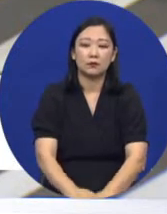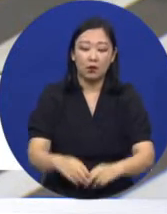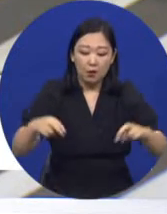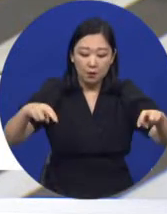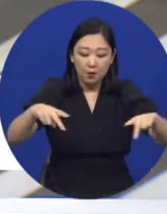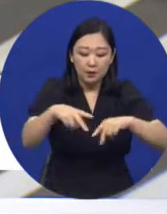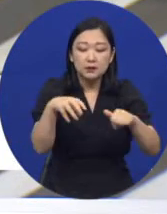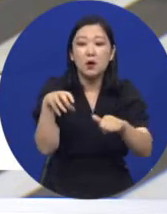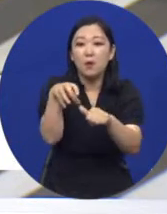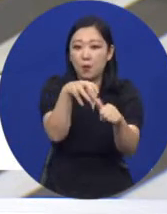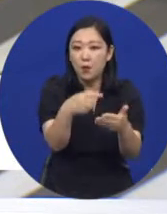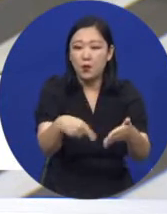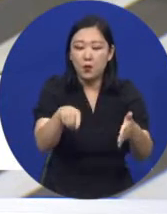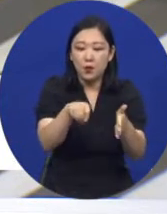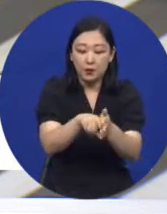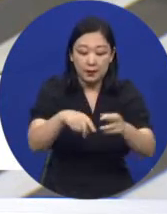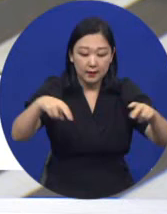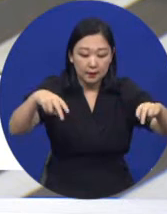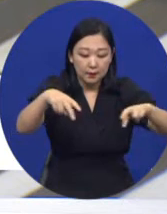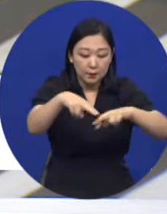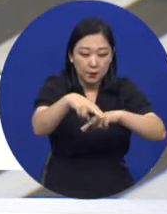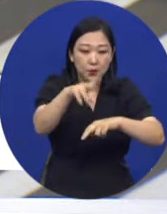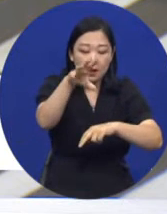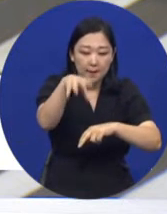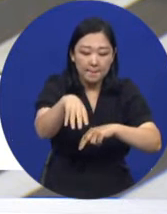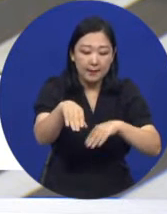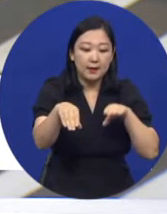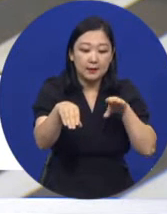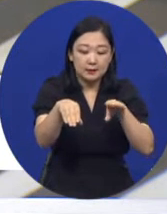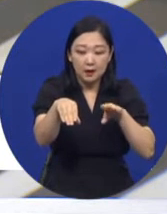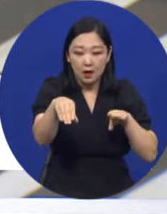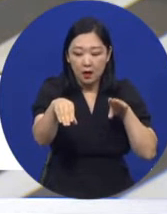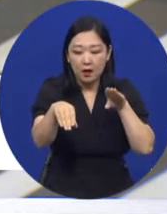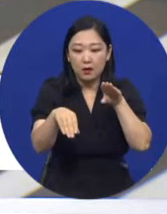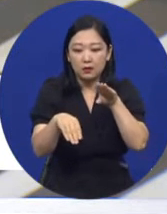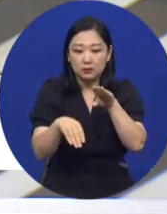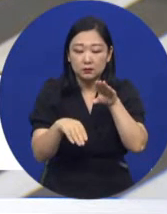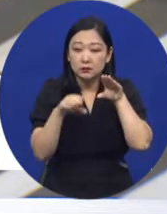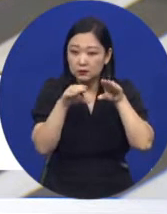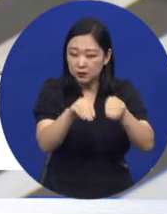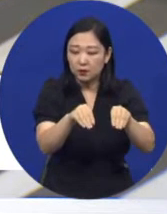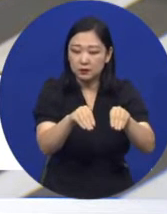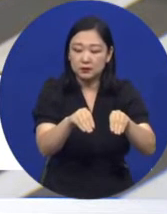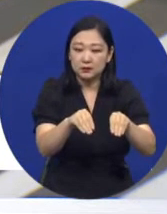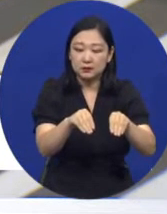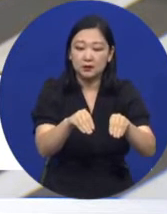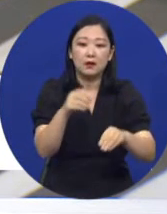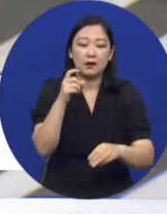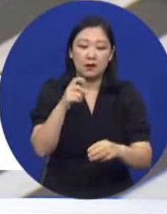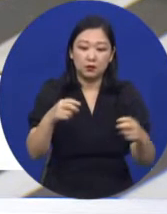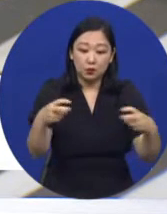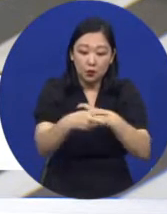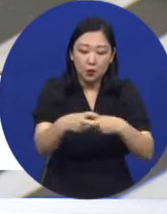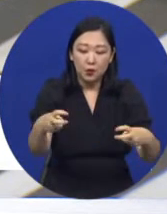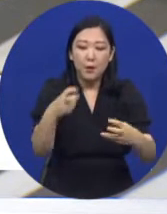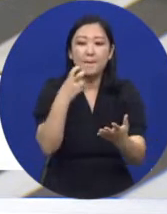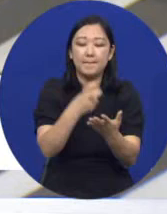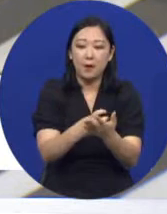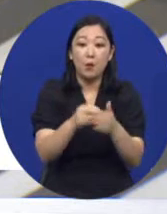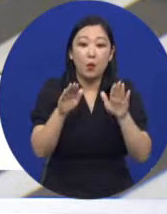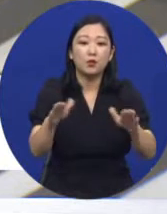보행자를 보호하기 위해 횡단보도 앞에서 차량 일시정지 의무를 강화하는 내용의 도로교통법이 오늘부터 시행이